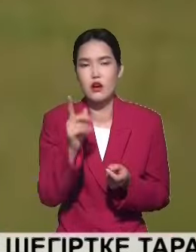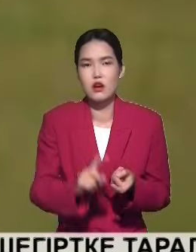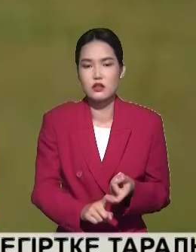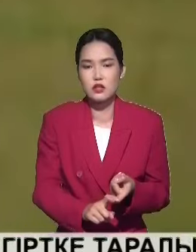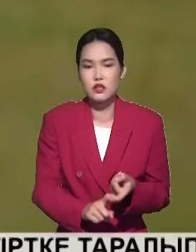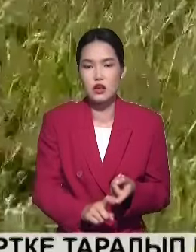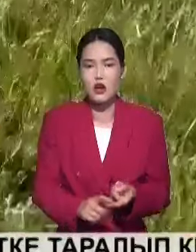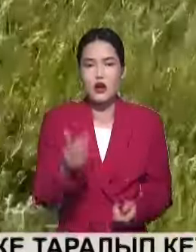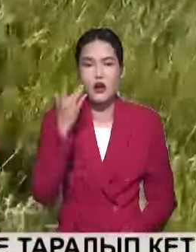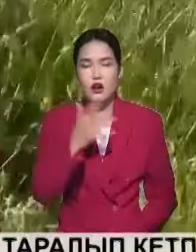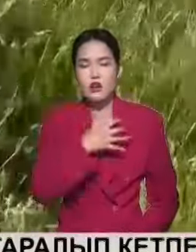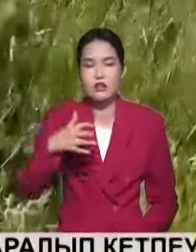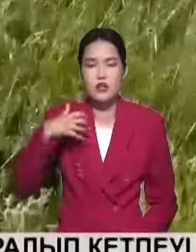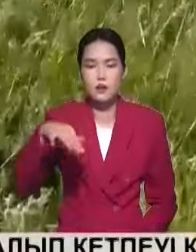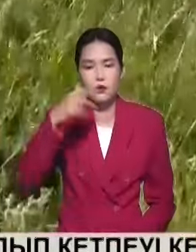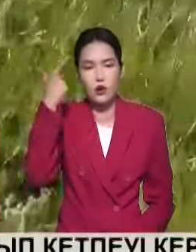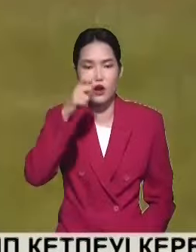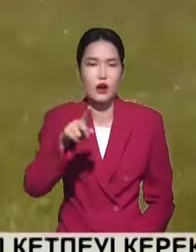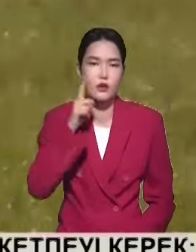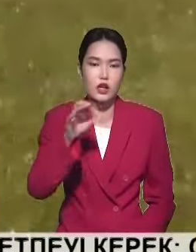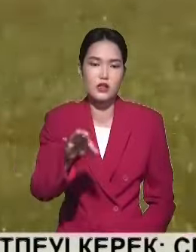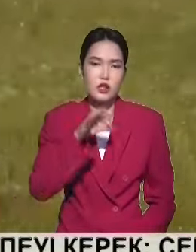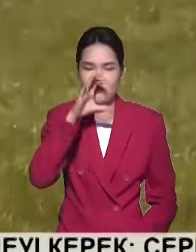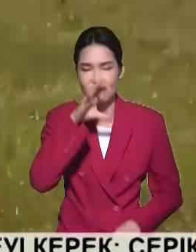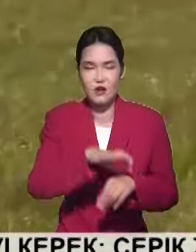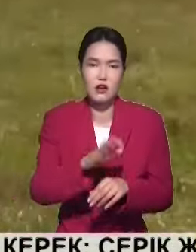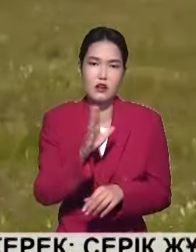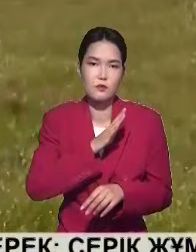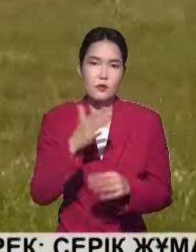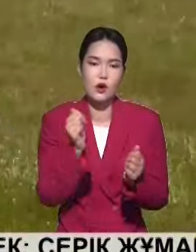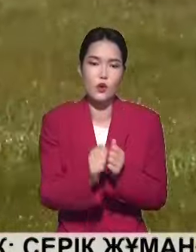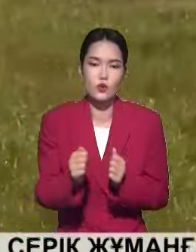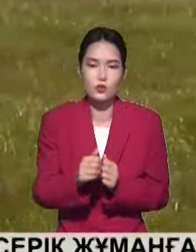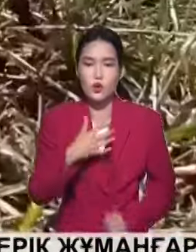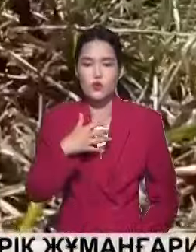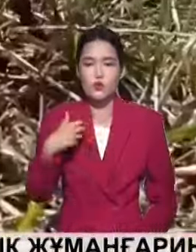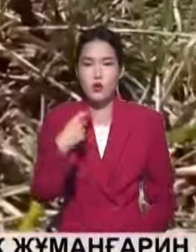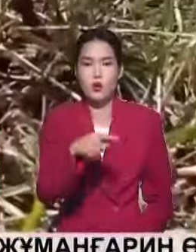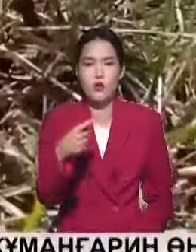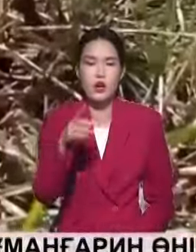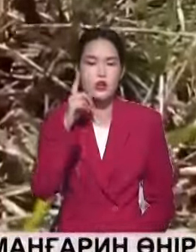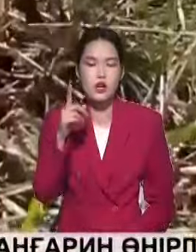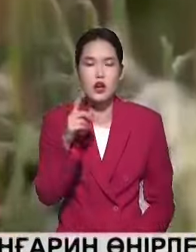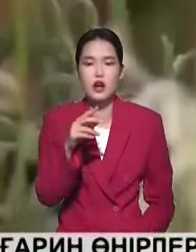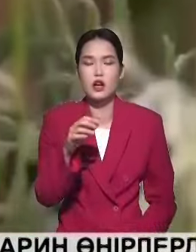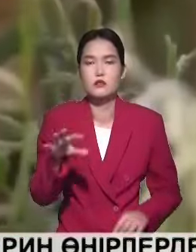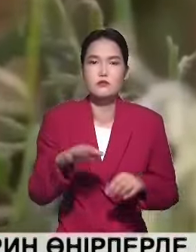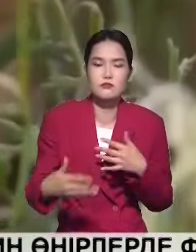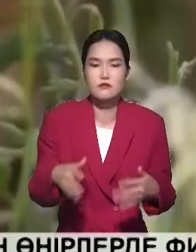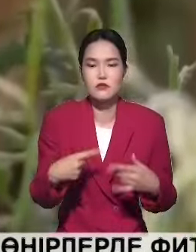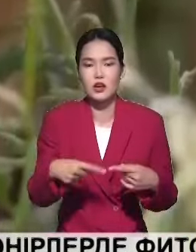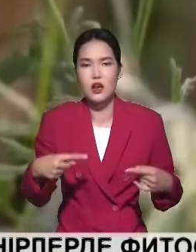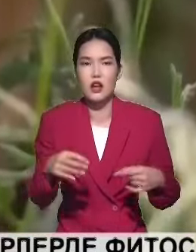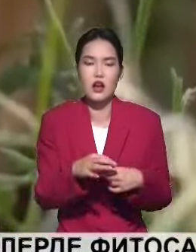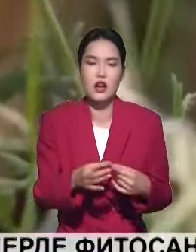Енесі дыбыс бергенде ғана тұраға шатын құралайды бірден байқау ғойын. Әр бұтаның түбінде бүрсікен жануарлардың жатсы далалық перзентхана ғақсайды. Кейікті әуеден санап